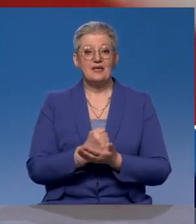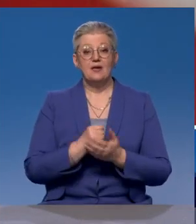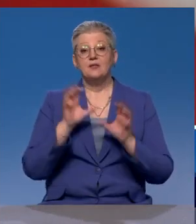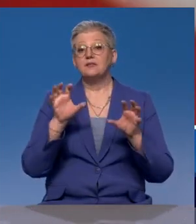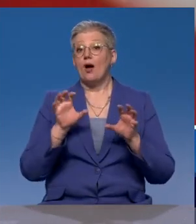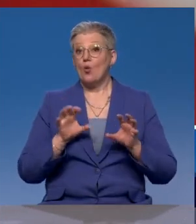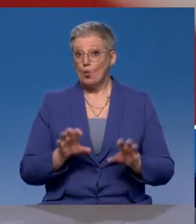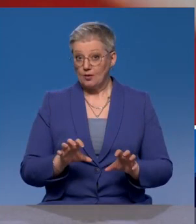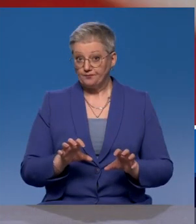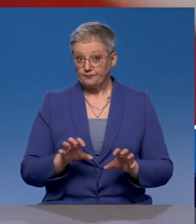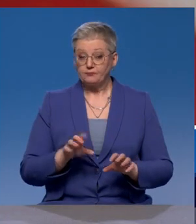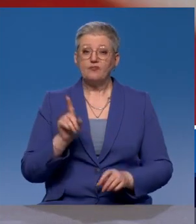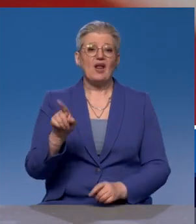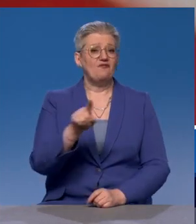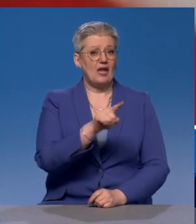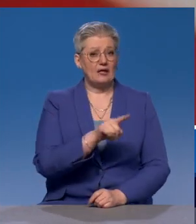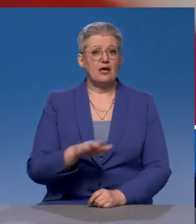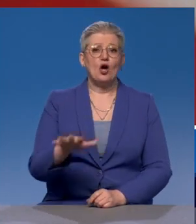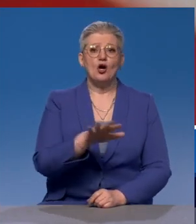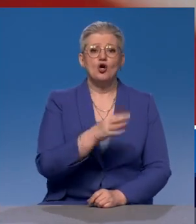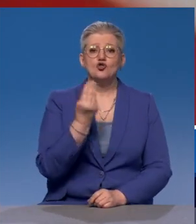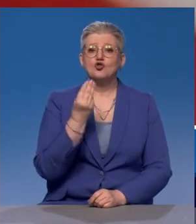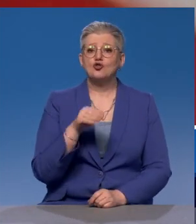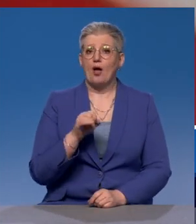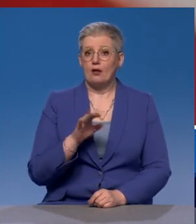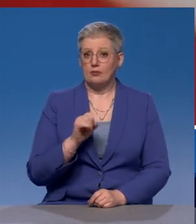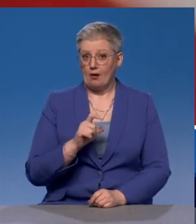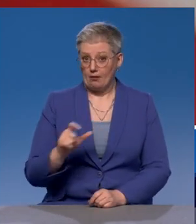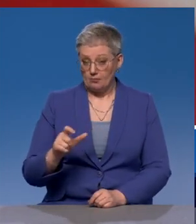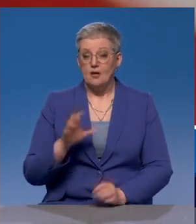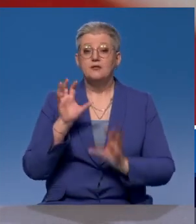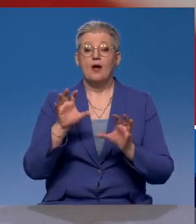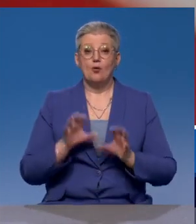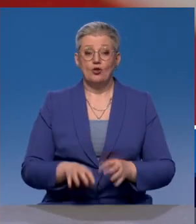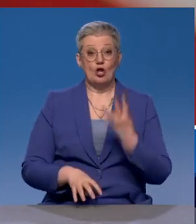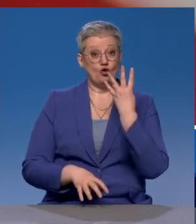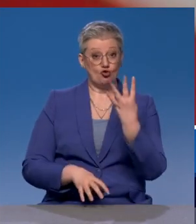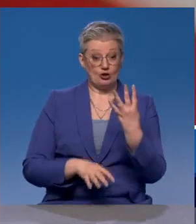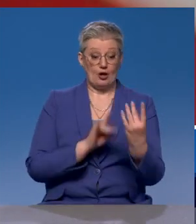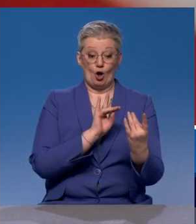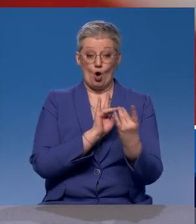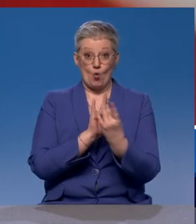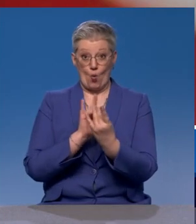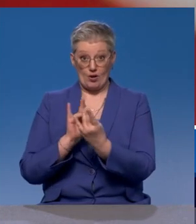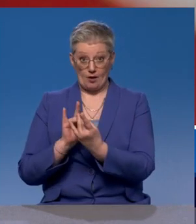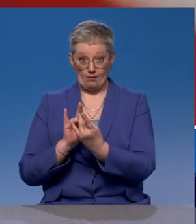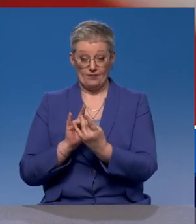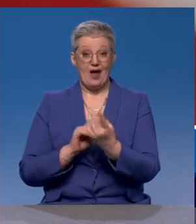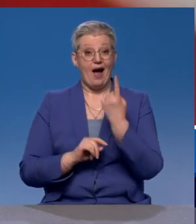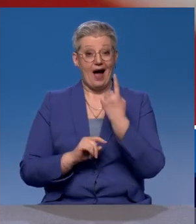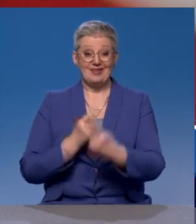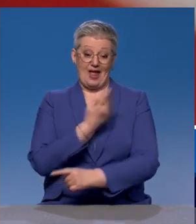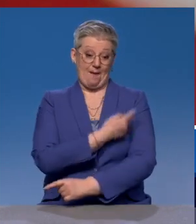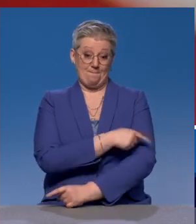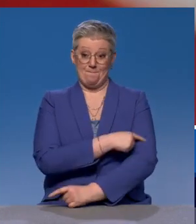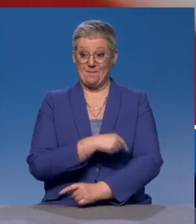что в некоторых штатах приняли такой закон, что на 4 койки, то есть на одну медсестру, на